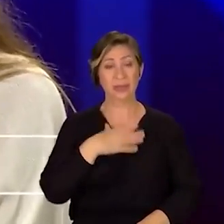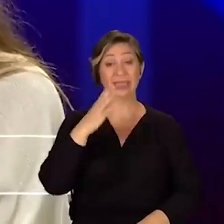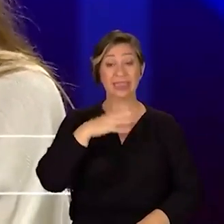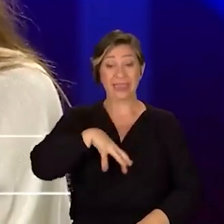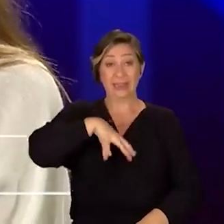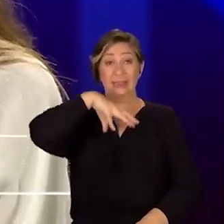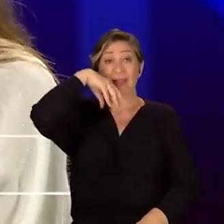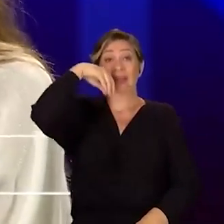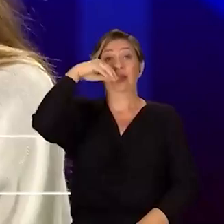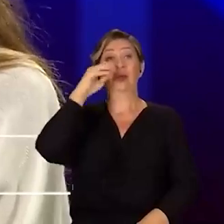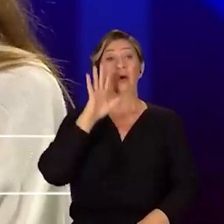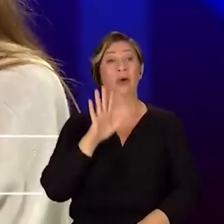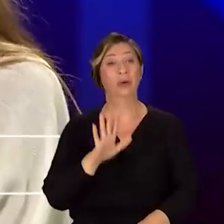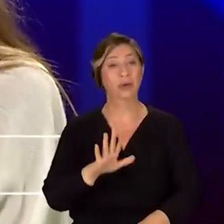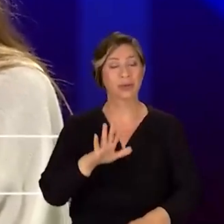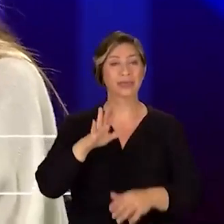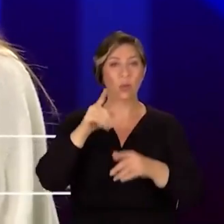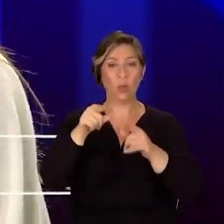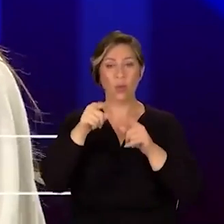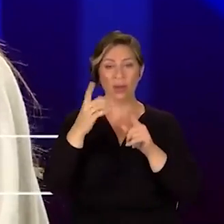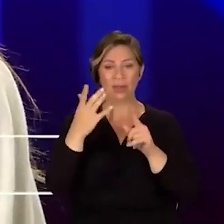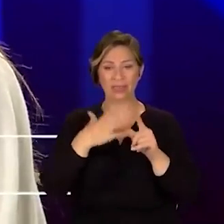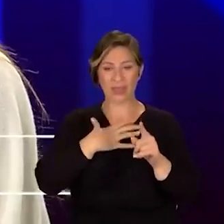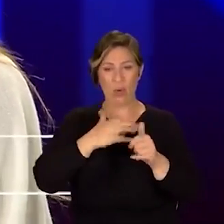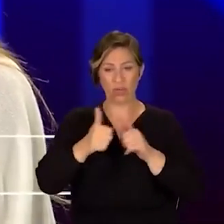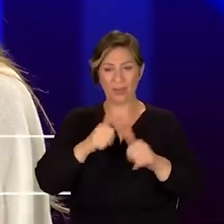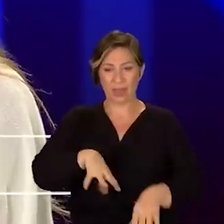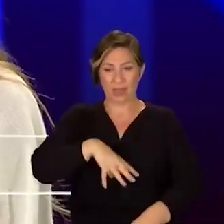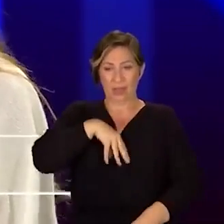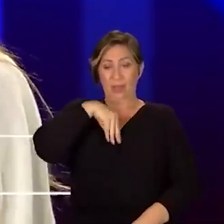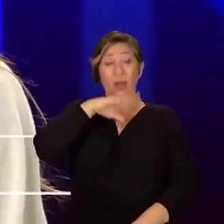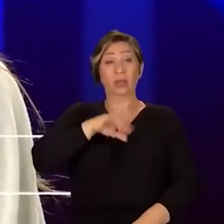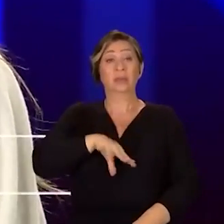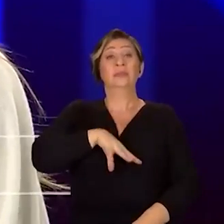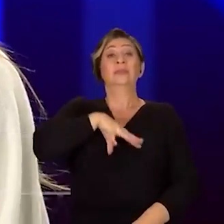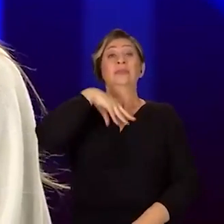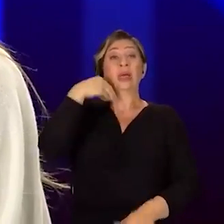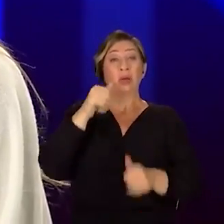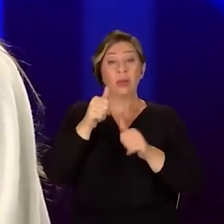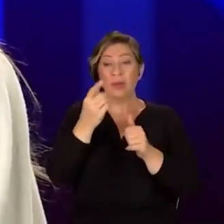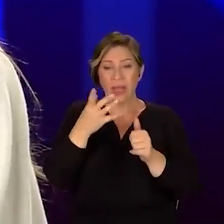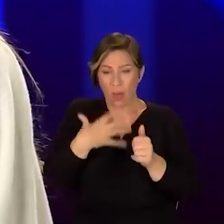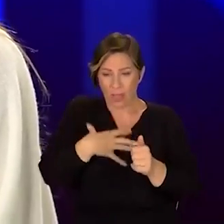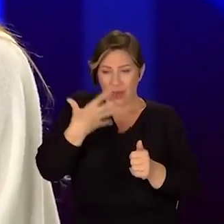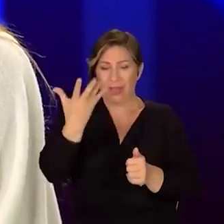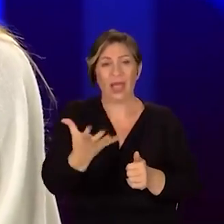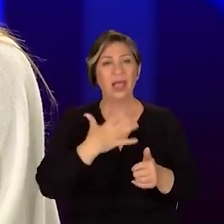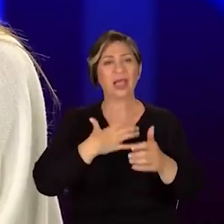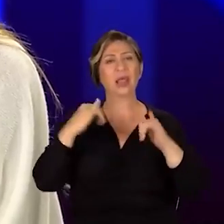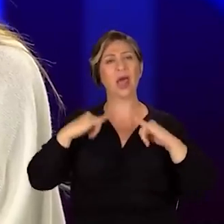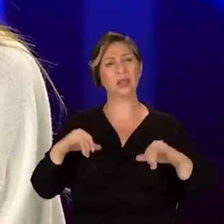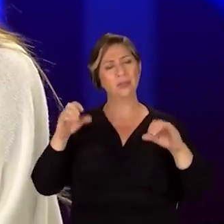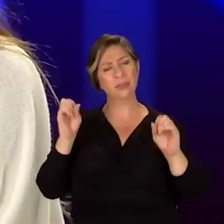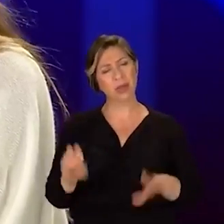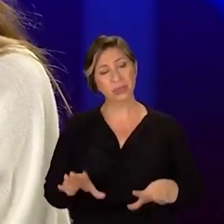Sadece derin ve uzun nefesler alarak, veriş zaten tamamen diyaframın kendi hareketi olduğu için veriş için hiçbir şey yapmanıza gerek yok. Sadece kendinizi serbest